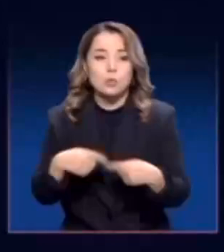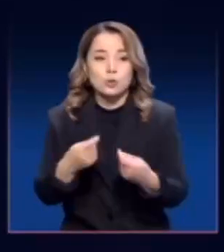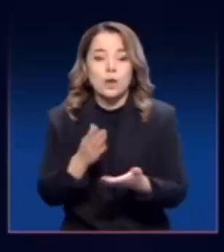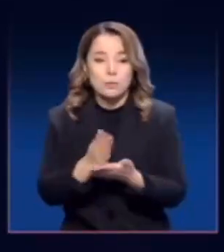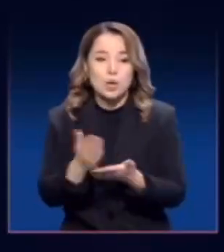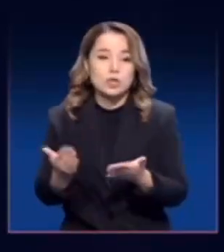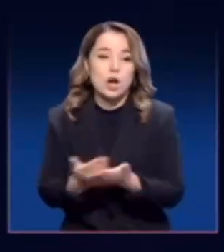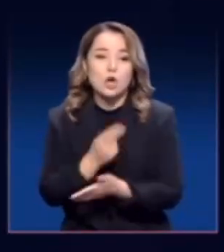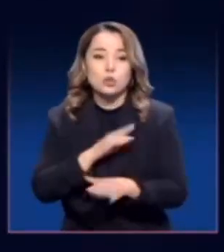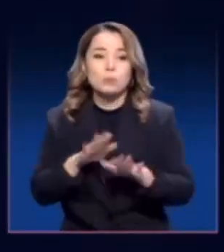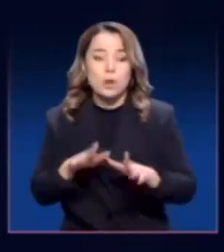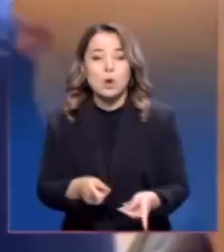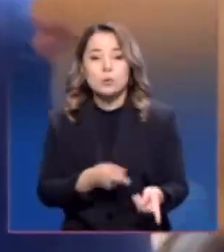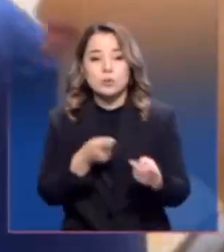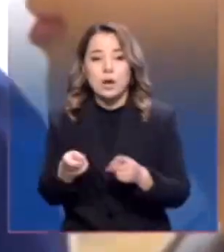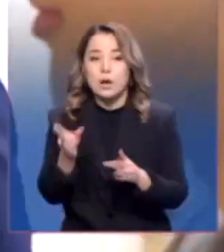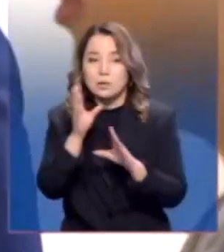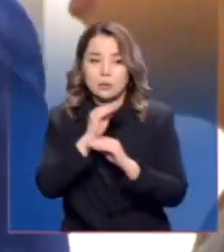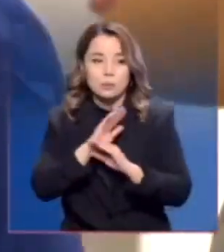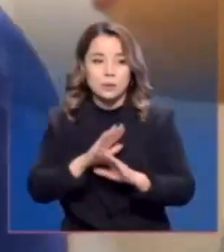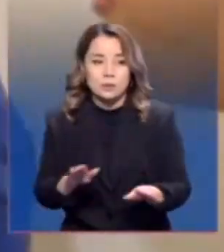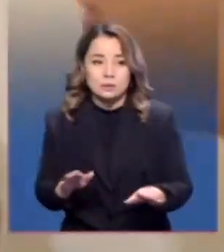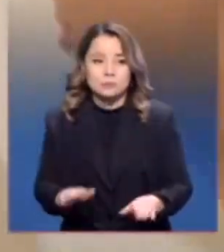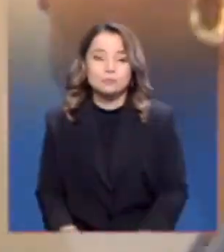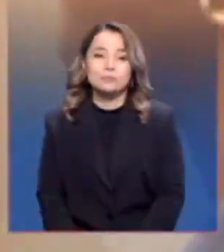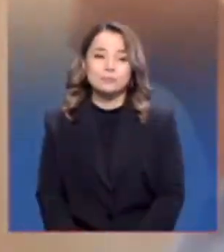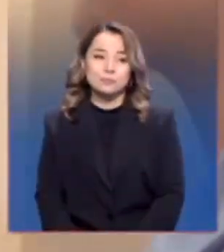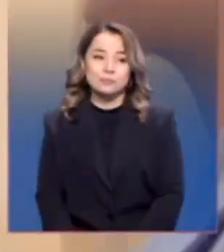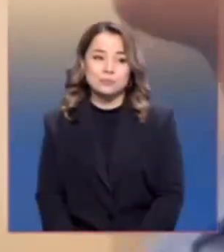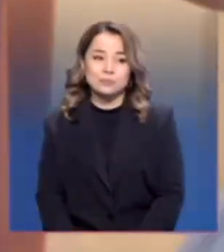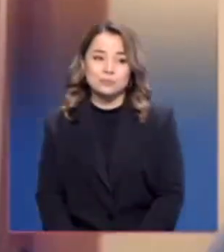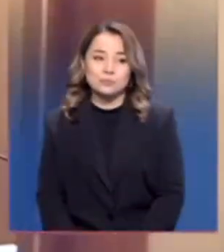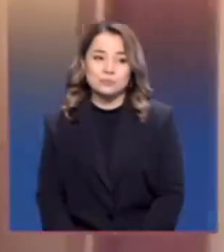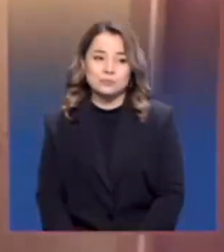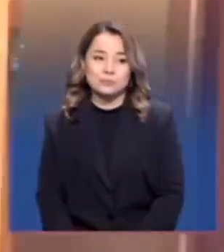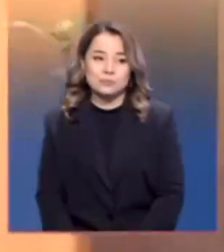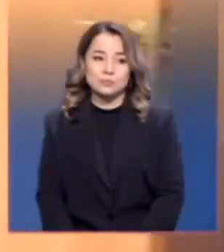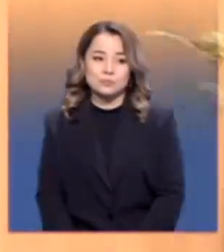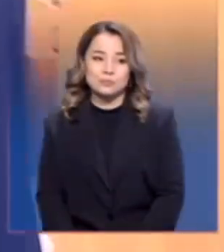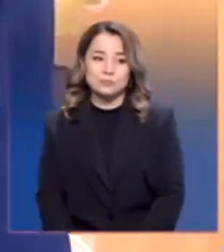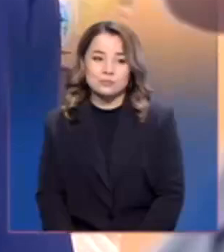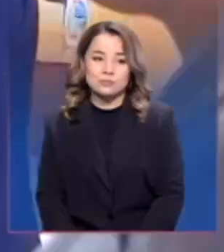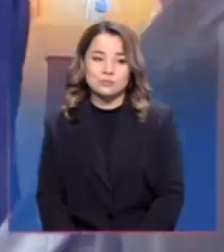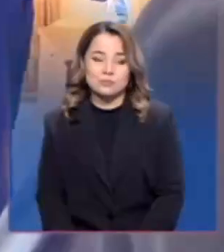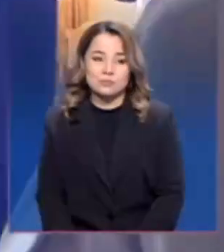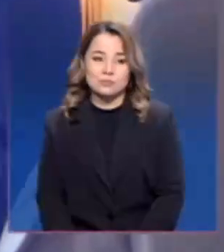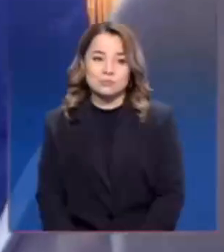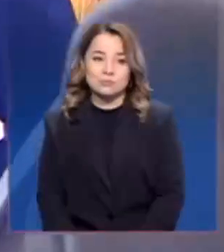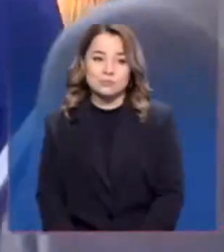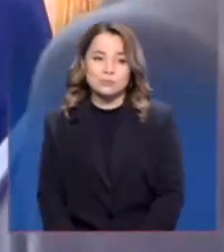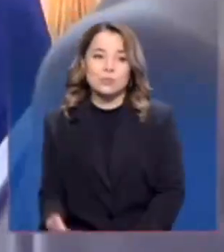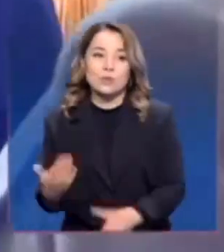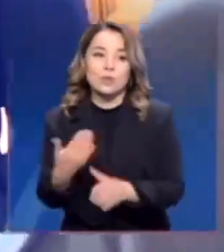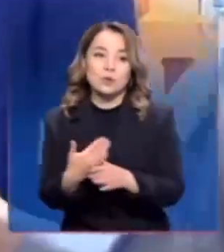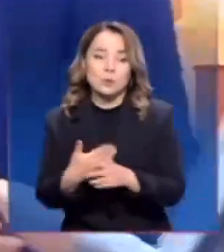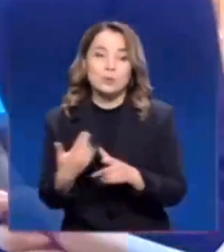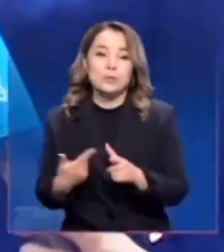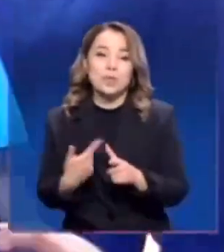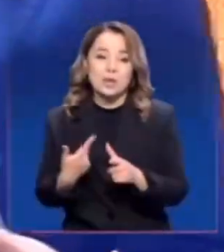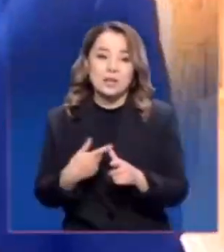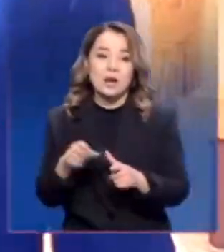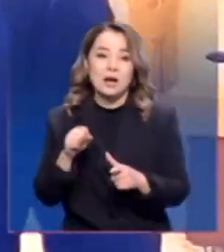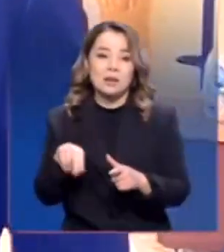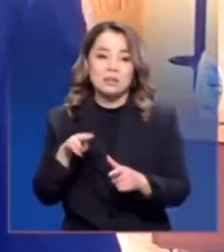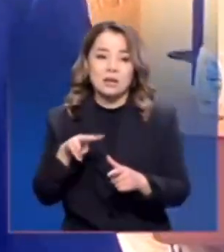жаңа жұмыс орнына көшіп үлгере алмай жатыр. Табличкамыз да жоқ, аты-жөнімізде ілінген жоқ. Көмекшім есімі